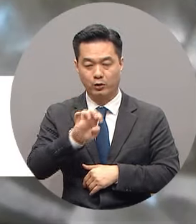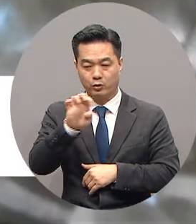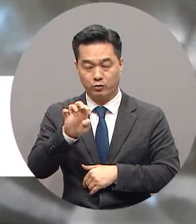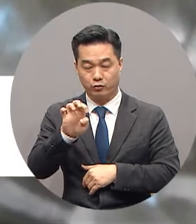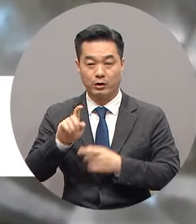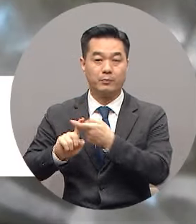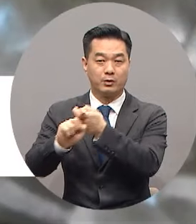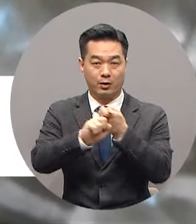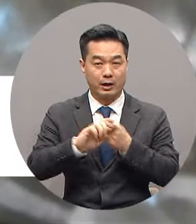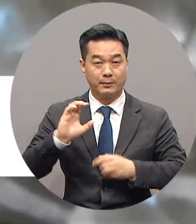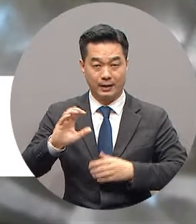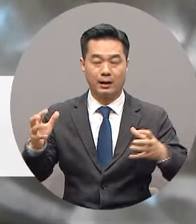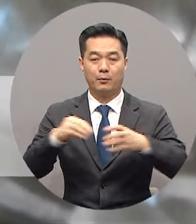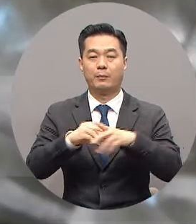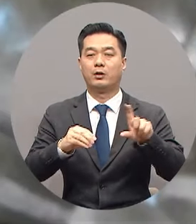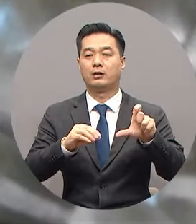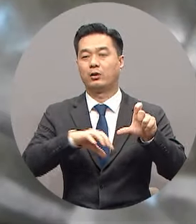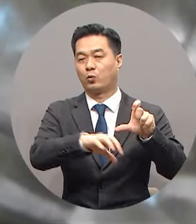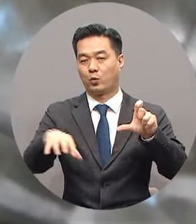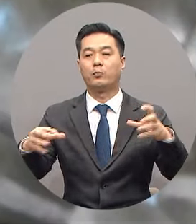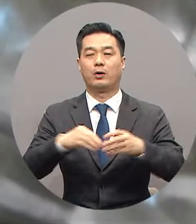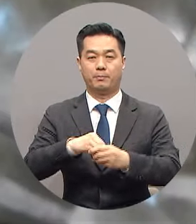등 15개국이 참여하고 있습니다